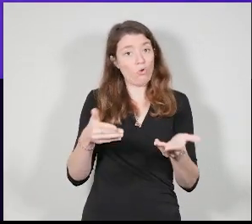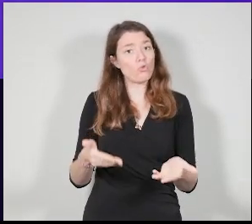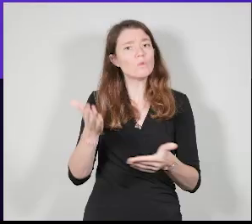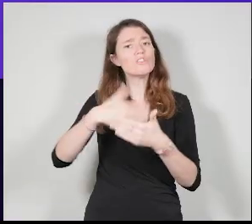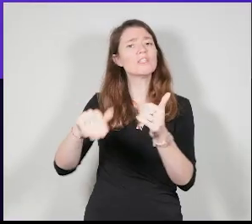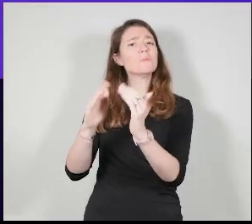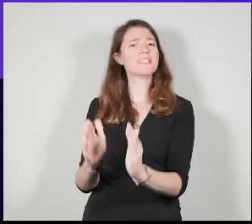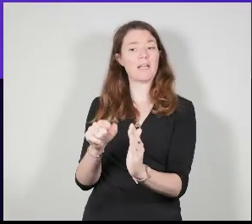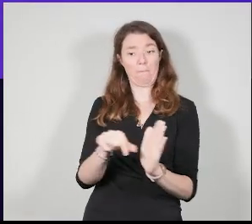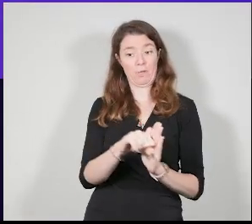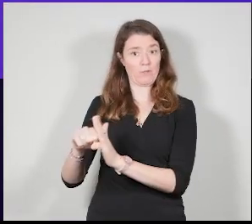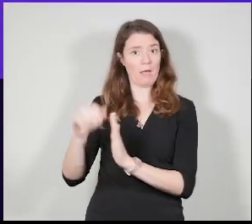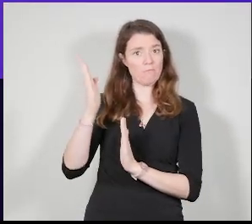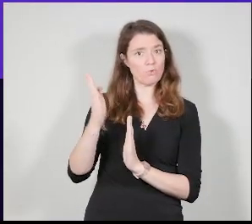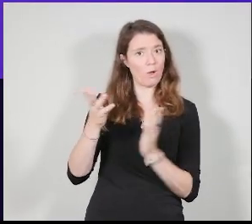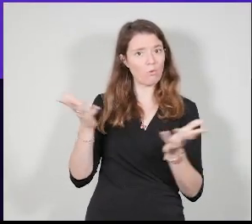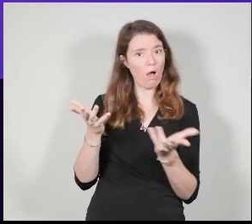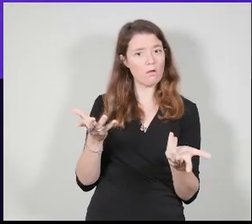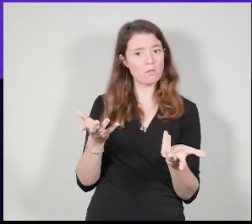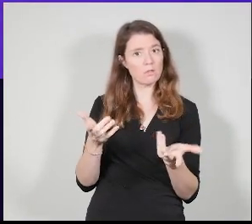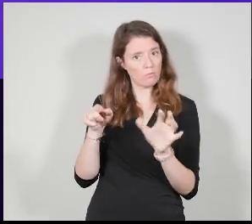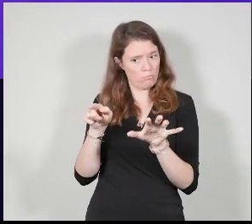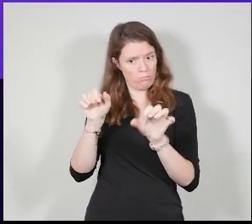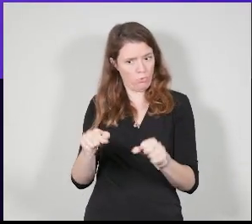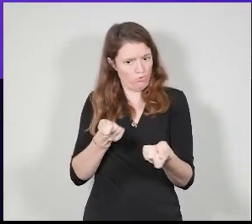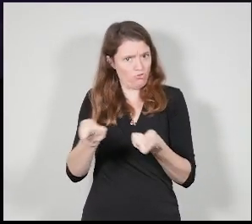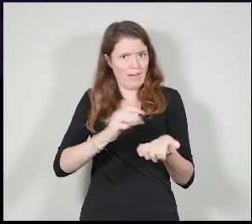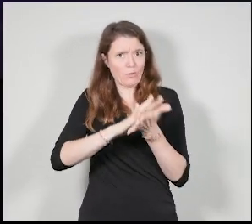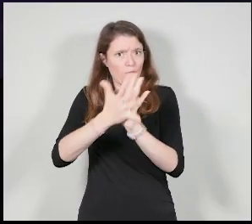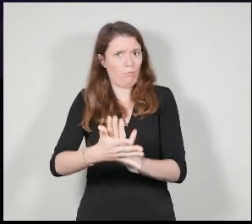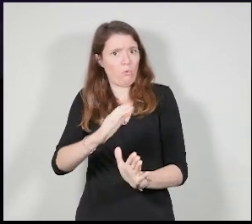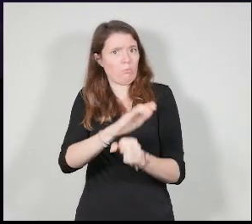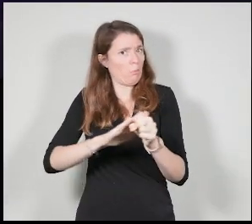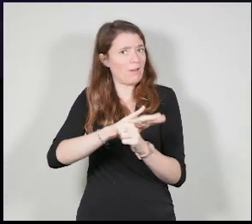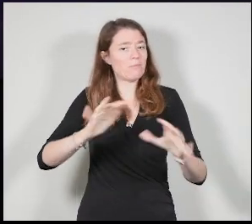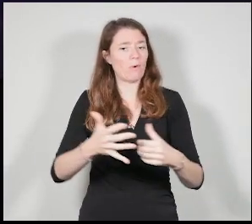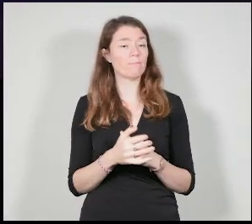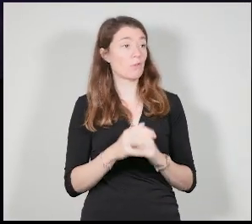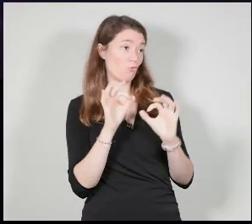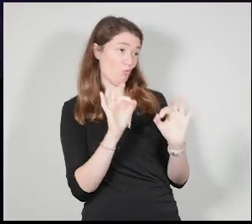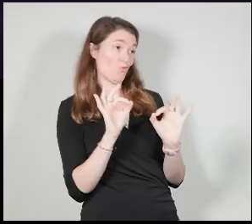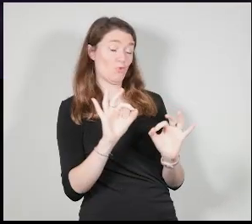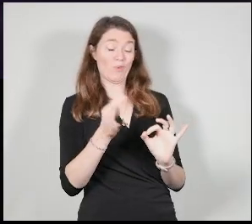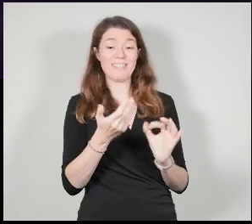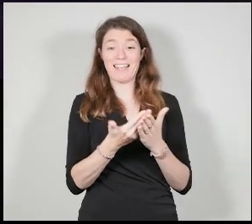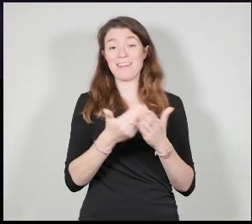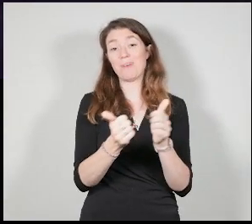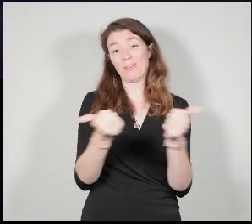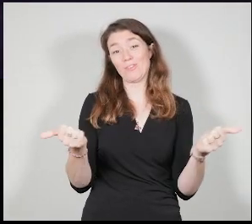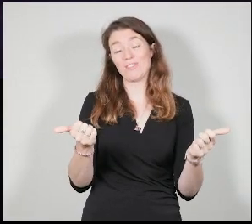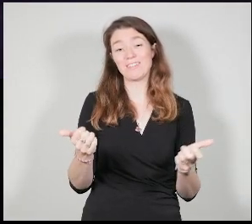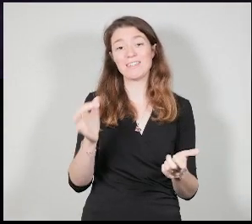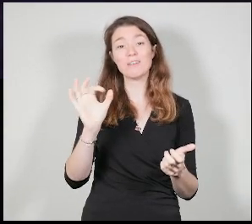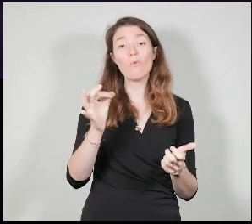domicile prioritairement besoin pour assumer sa pleine part de cette transfo? Oui, c'est le paradoxe, c'est-à-dire qu'effectivement, on ne